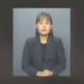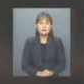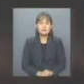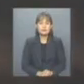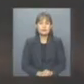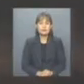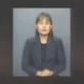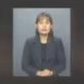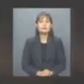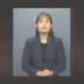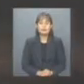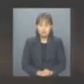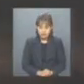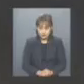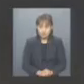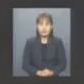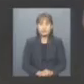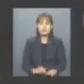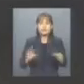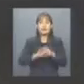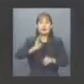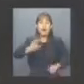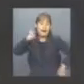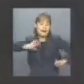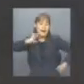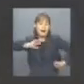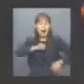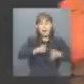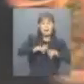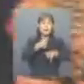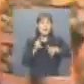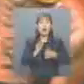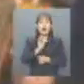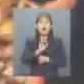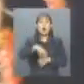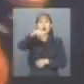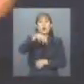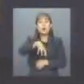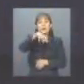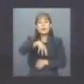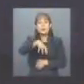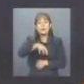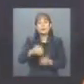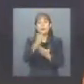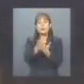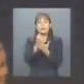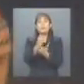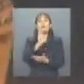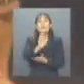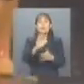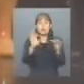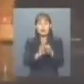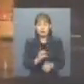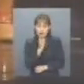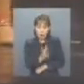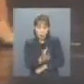ลีลาโลดโผนของระบำวีรชัยลิงตามแบบฉบับโขนกรมศิลปากรเคยสร้างชื่อและความประทับใจให้กับผู้ชมมาแล้วที่ก